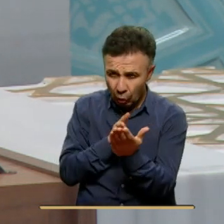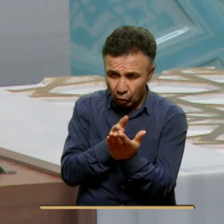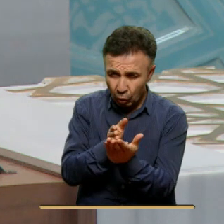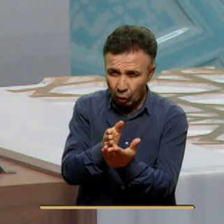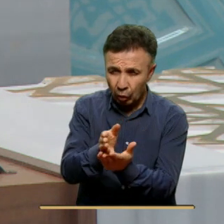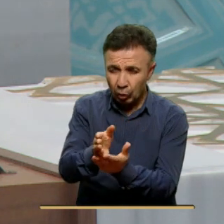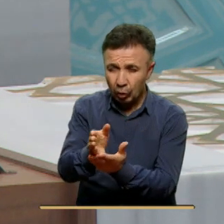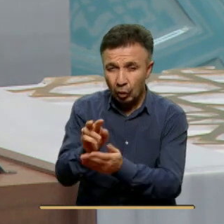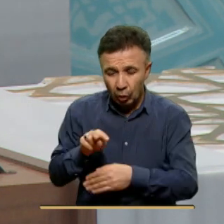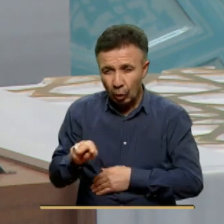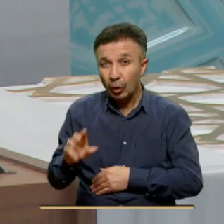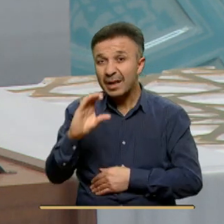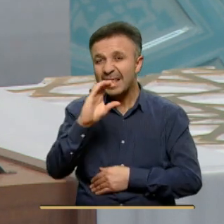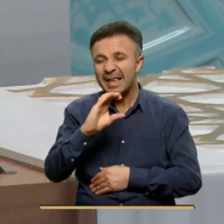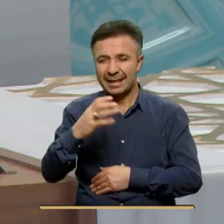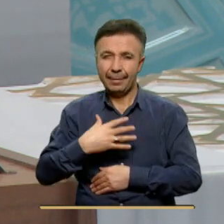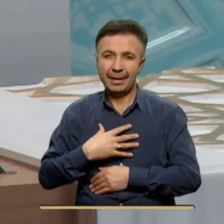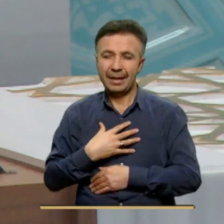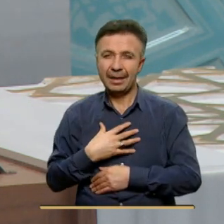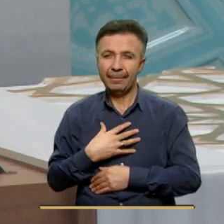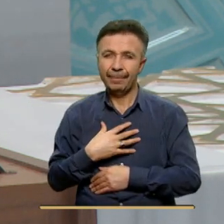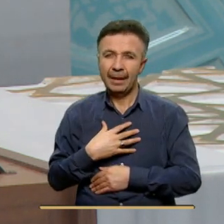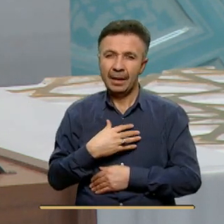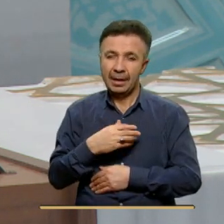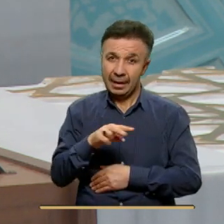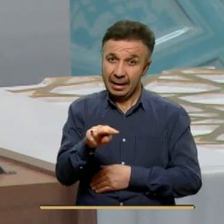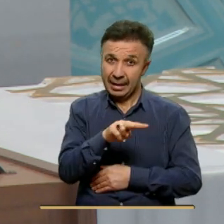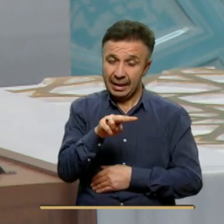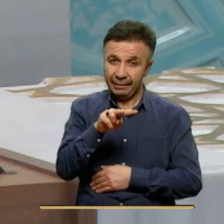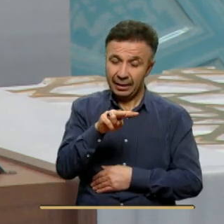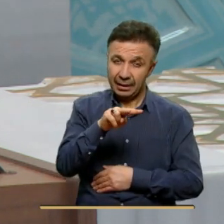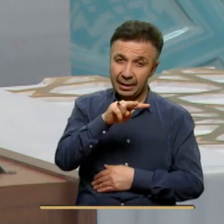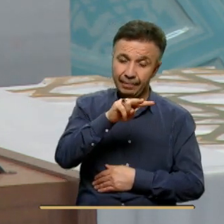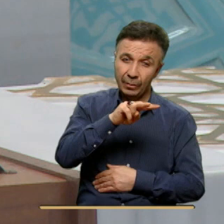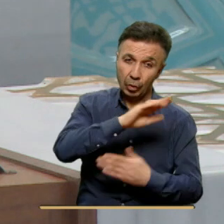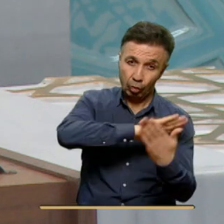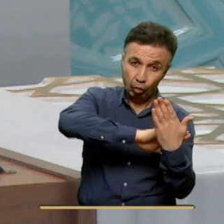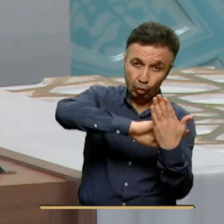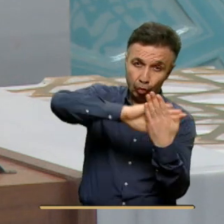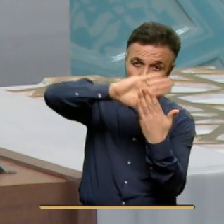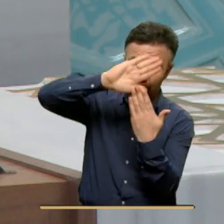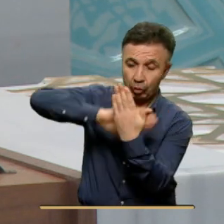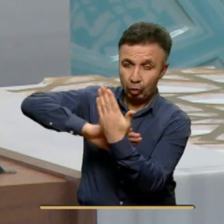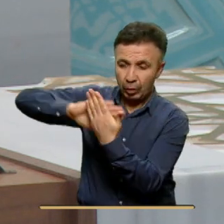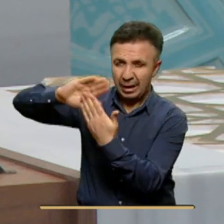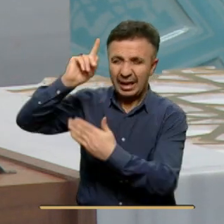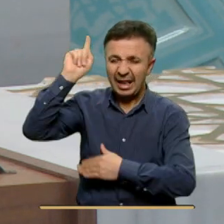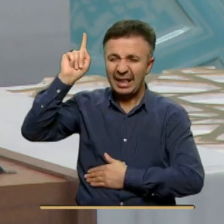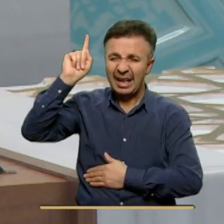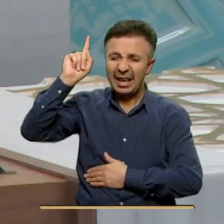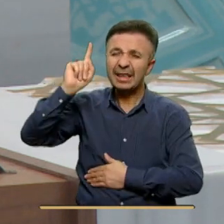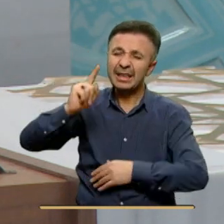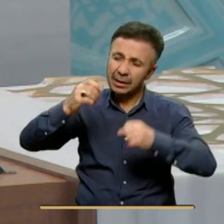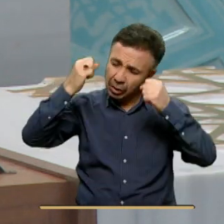İslam'dır. İki taraftaki duvarlar Allah'ın koymuş olduğu